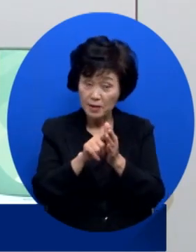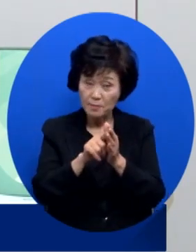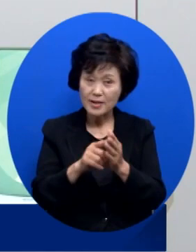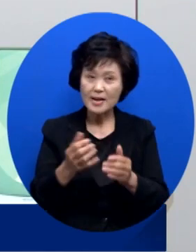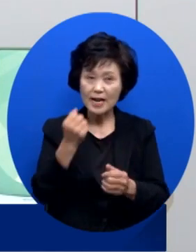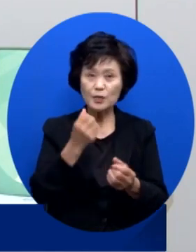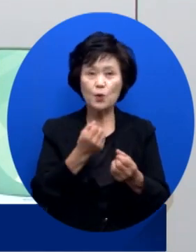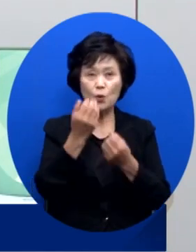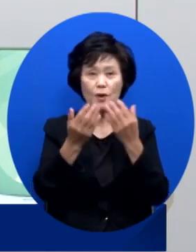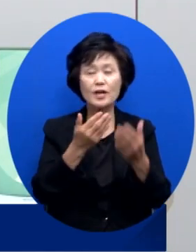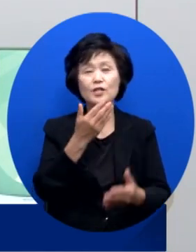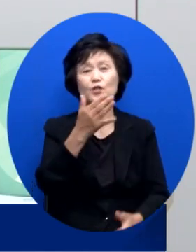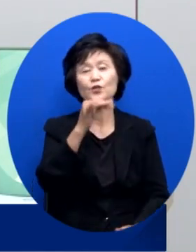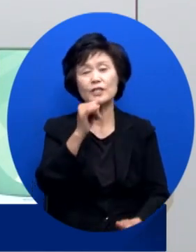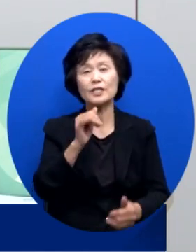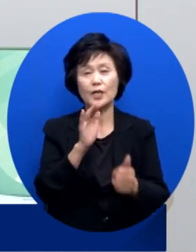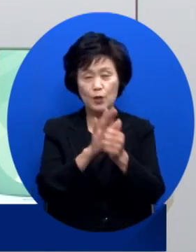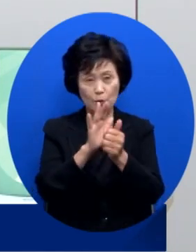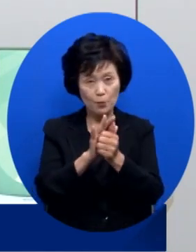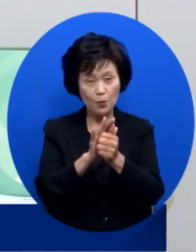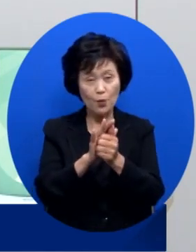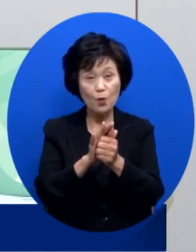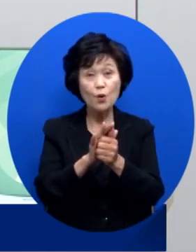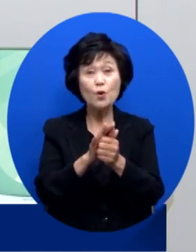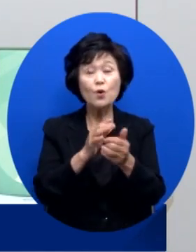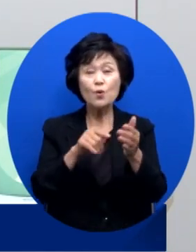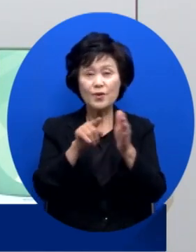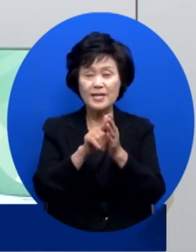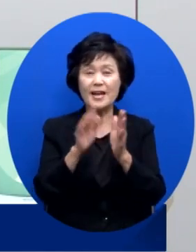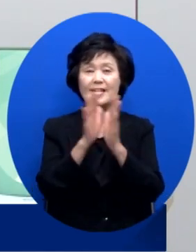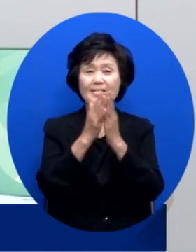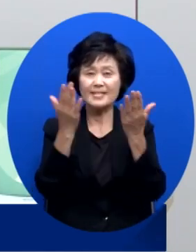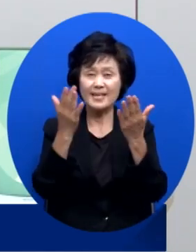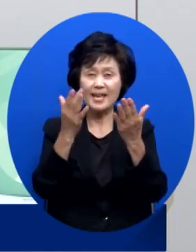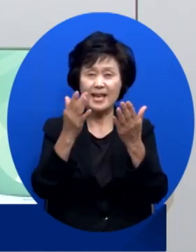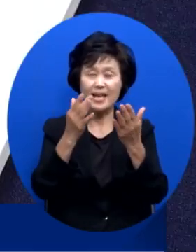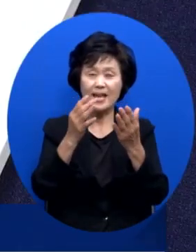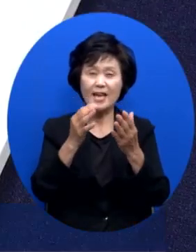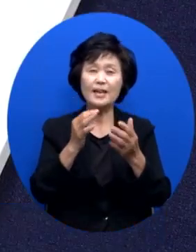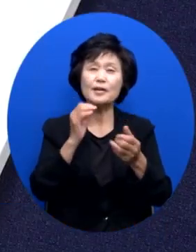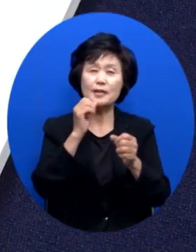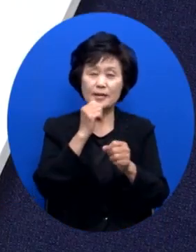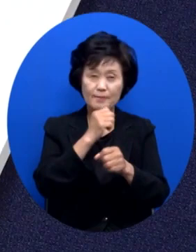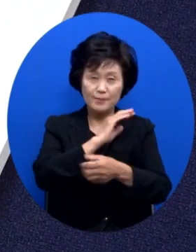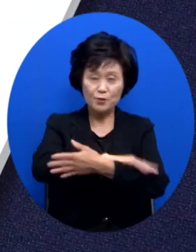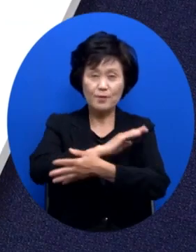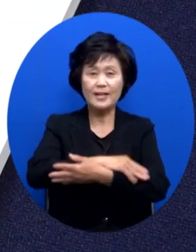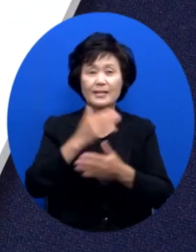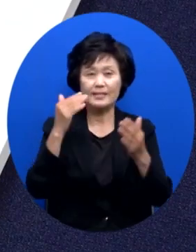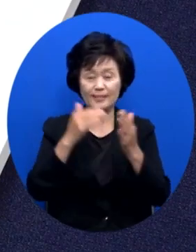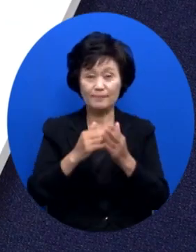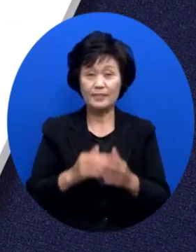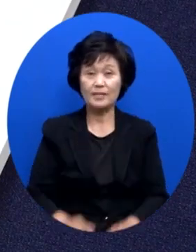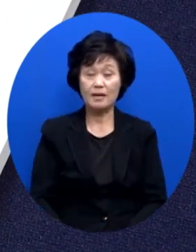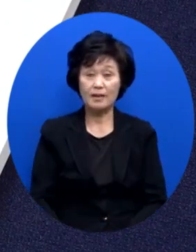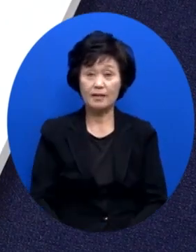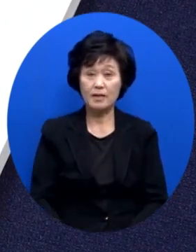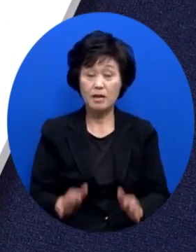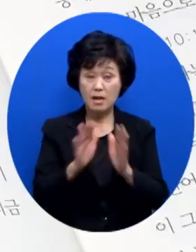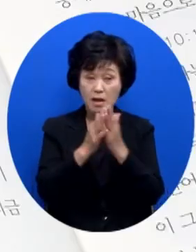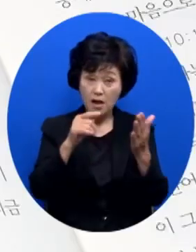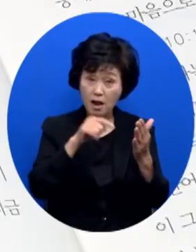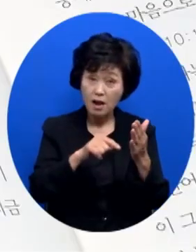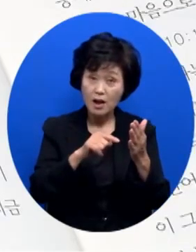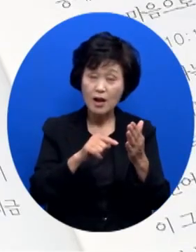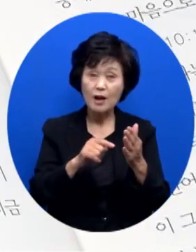좀 저희가 디자인을 하기 위해서 많은 노력을 기울였습니다. 교재 이야기 아동세례